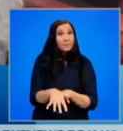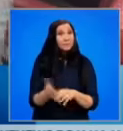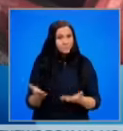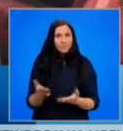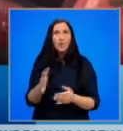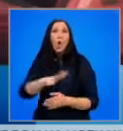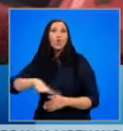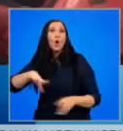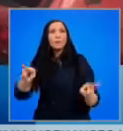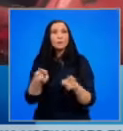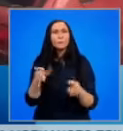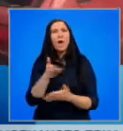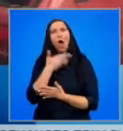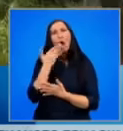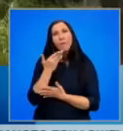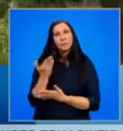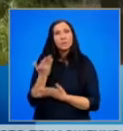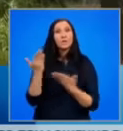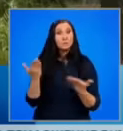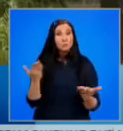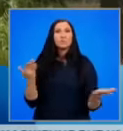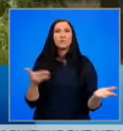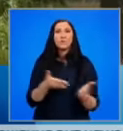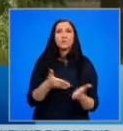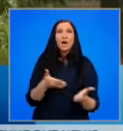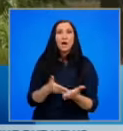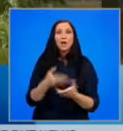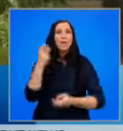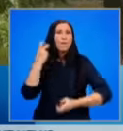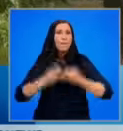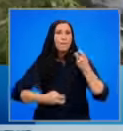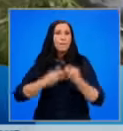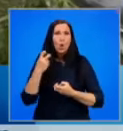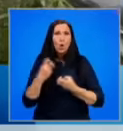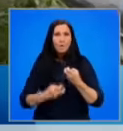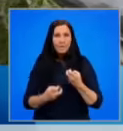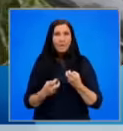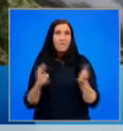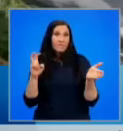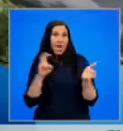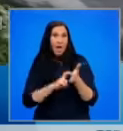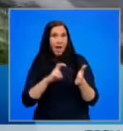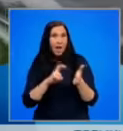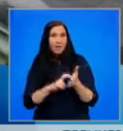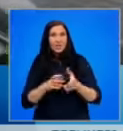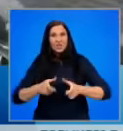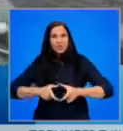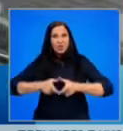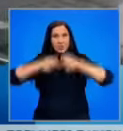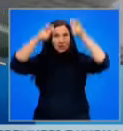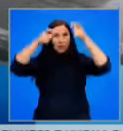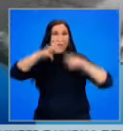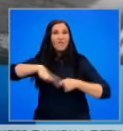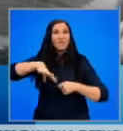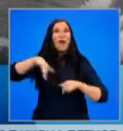От областна управа обясниха, че заради проблеми в електрически стълб в